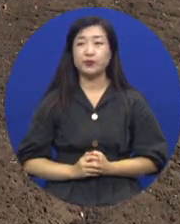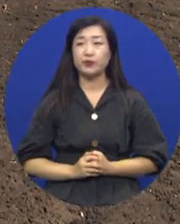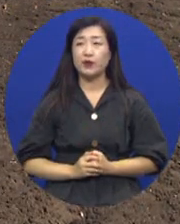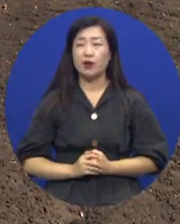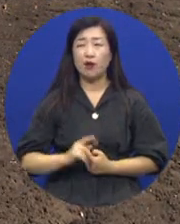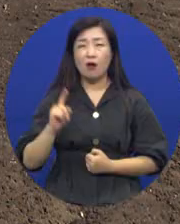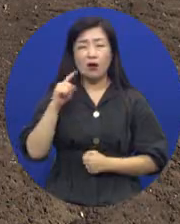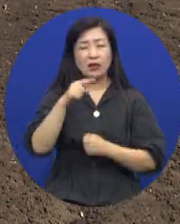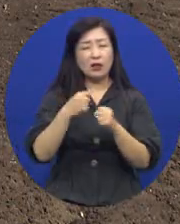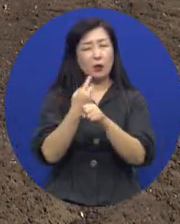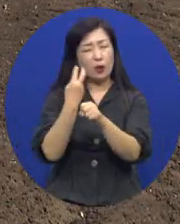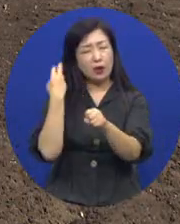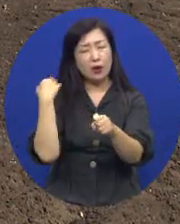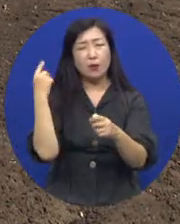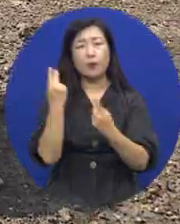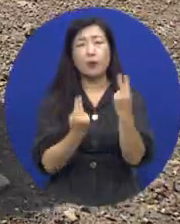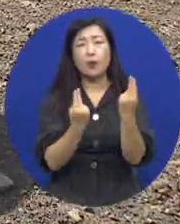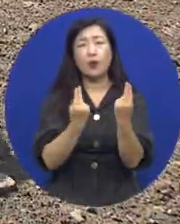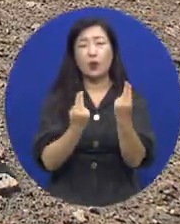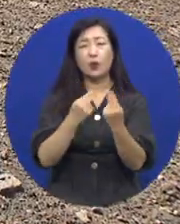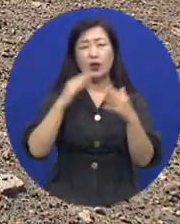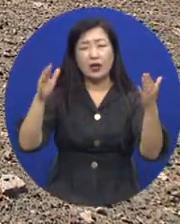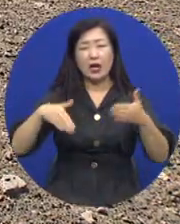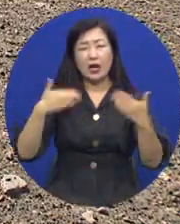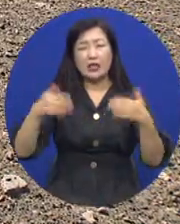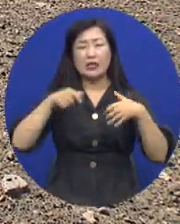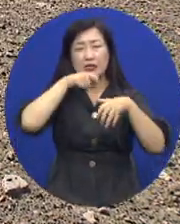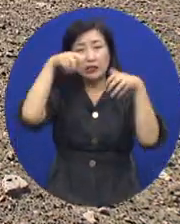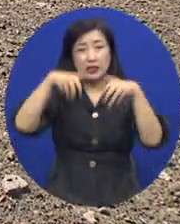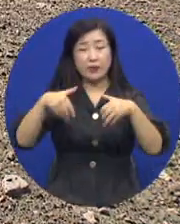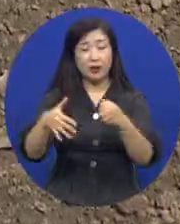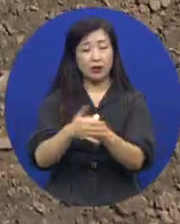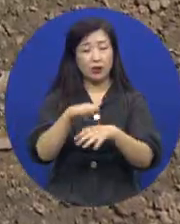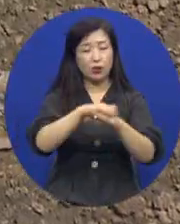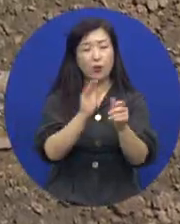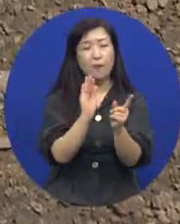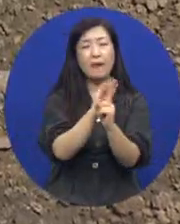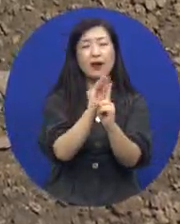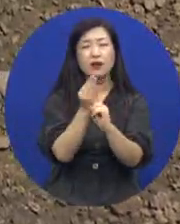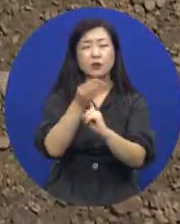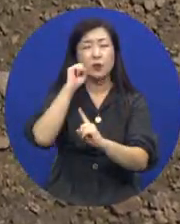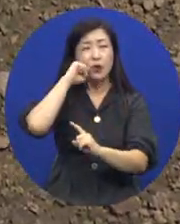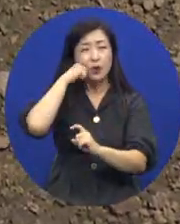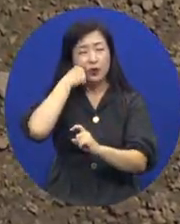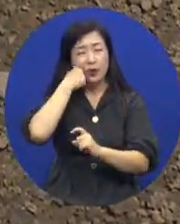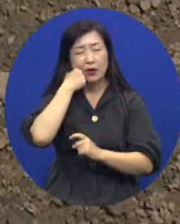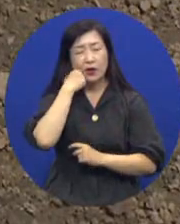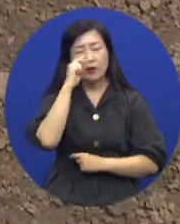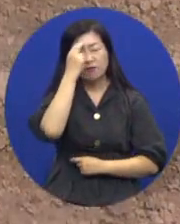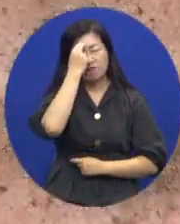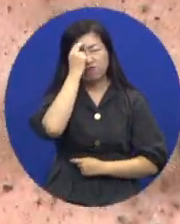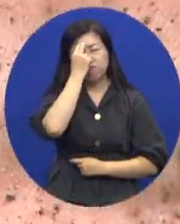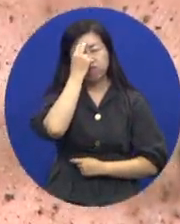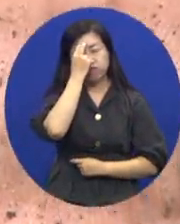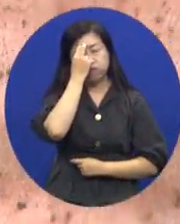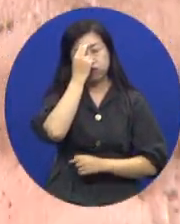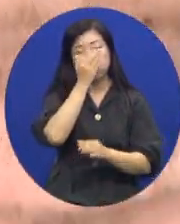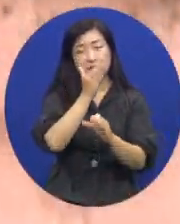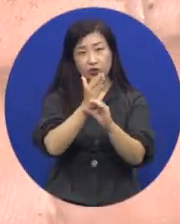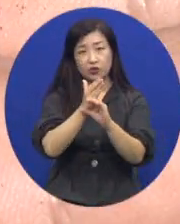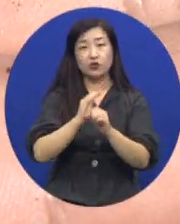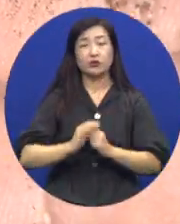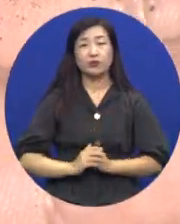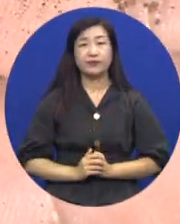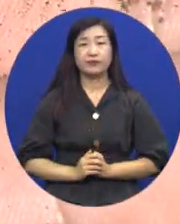어느 해보다 길었던 가을 장마에 마늘 농가들은 제대로 농사를 시작도 하기 전부터 깊은 한숨을 내쉬고 있습니다.